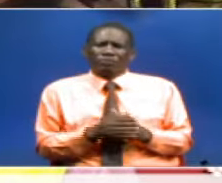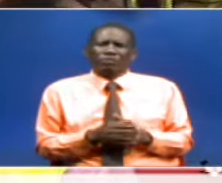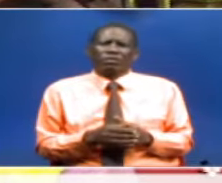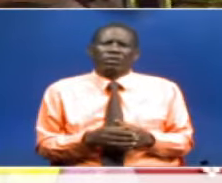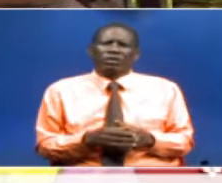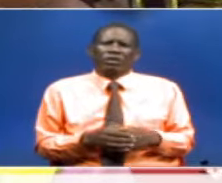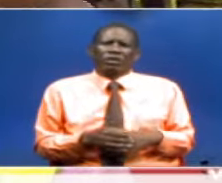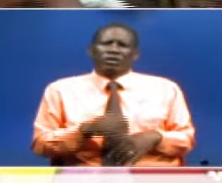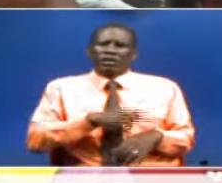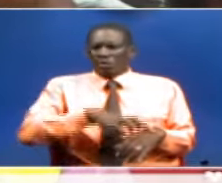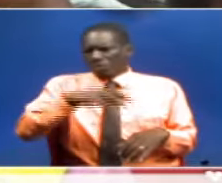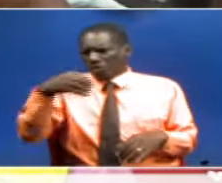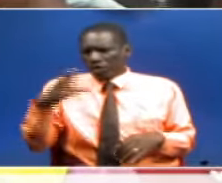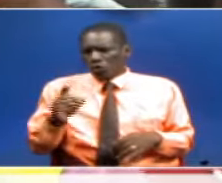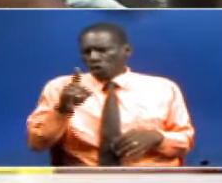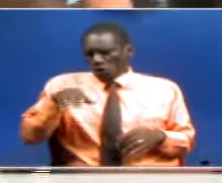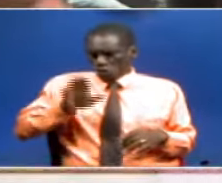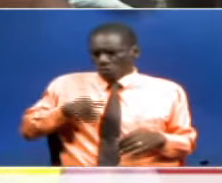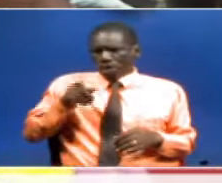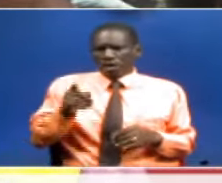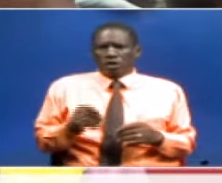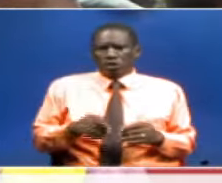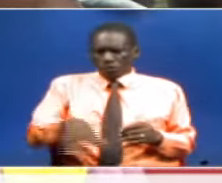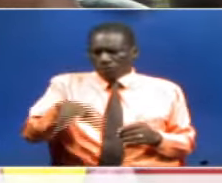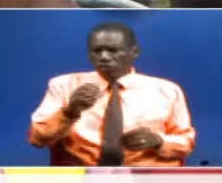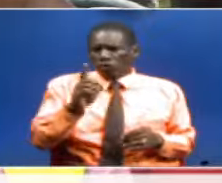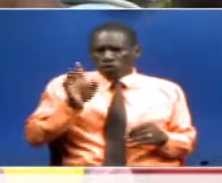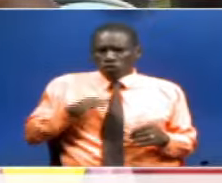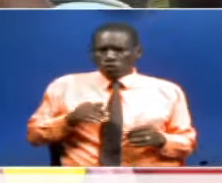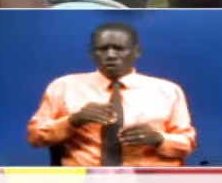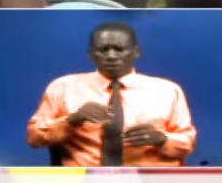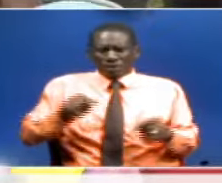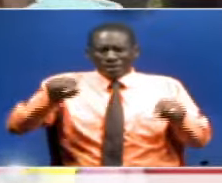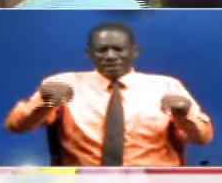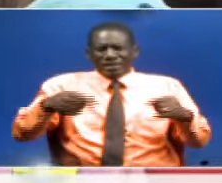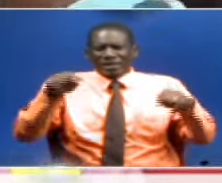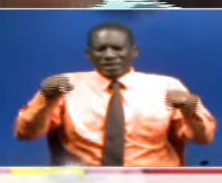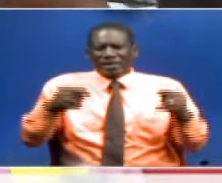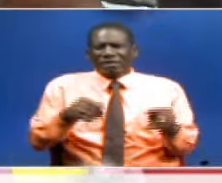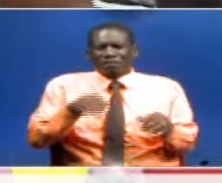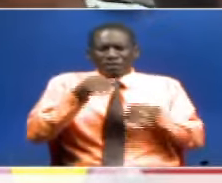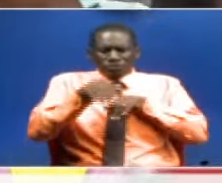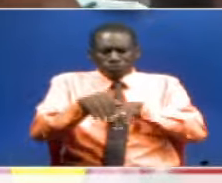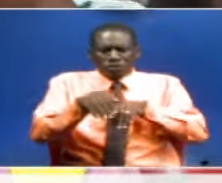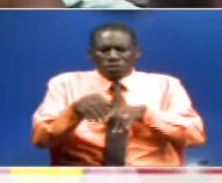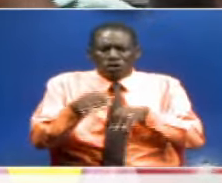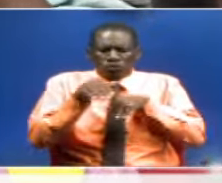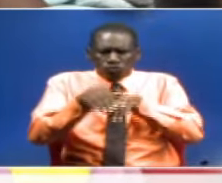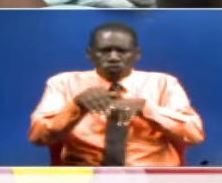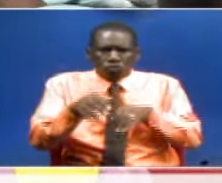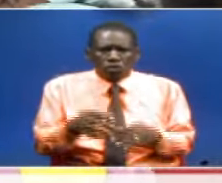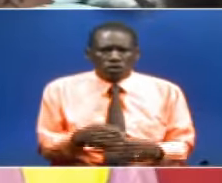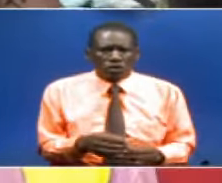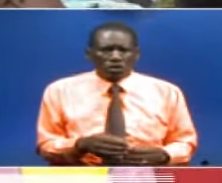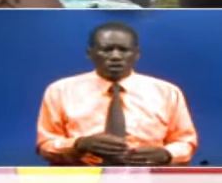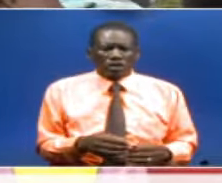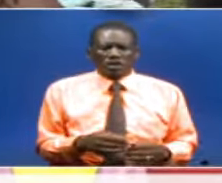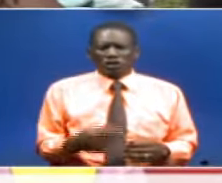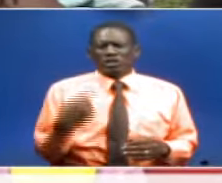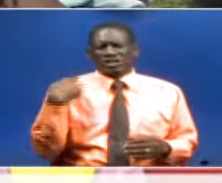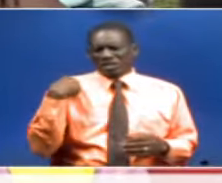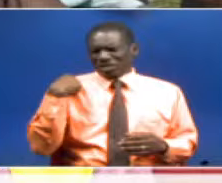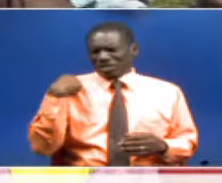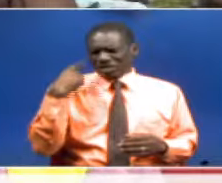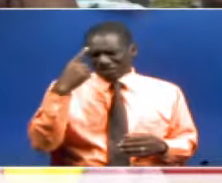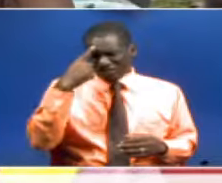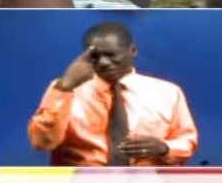Tukitoka mama mmoja tukakuta nakuliwa na fisi. Sasa hiyo fisi iko na ujasiri sana na iko na usujaa